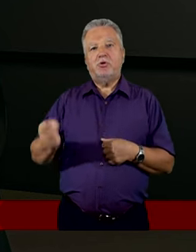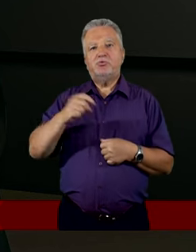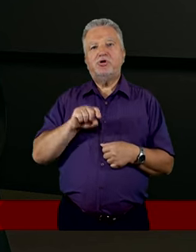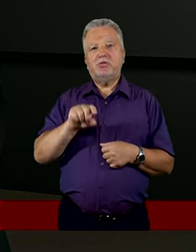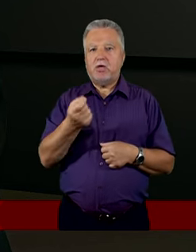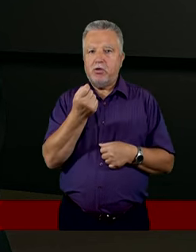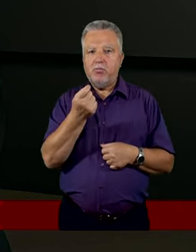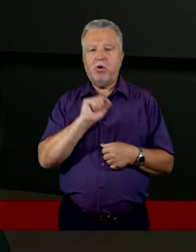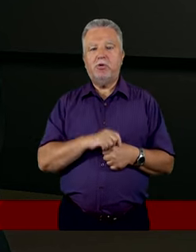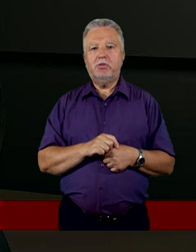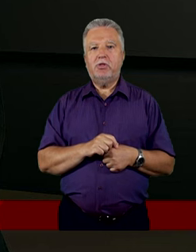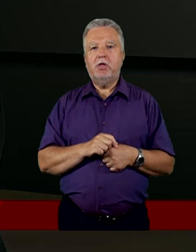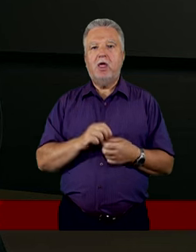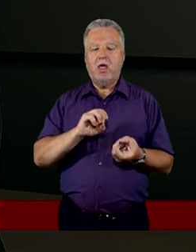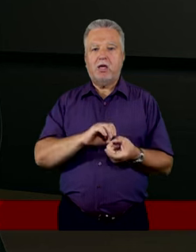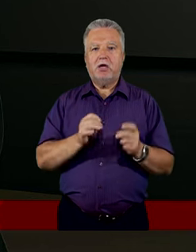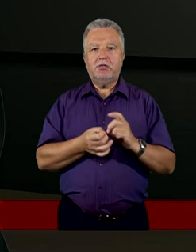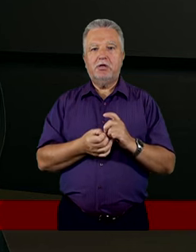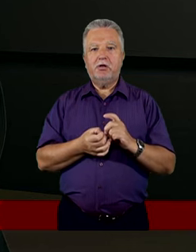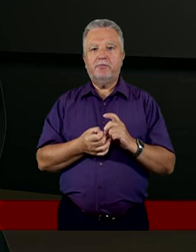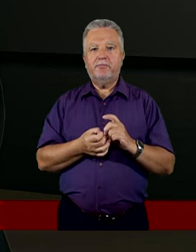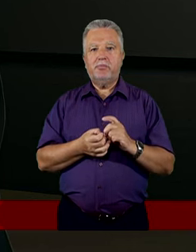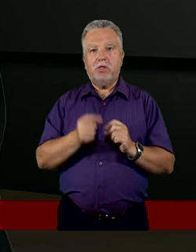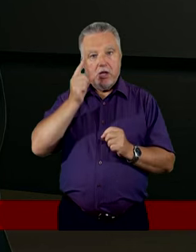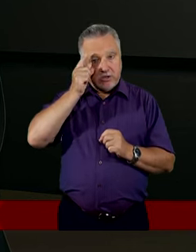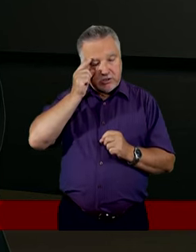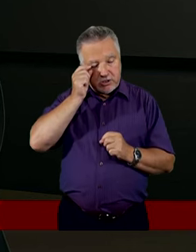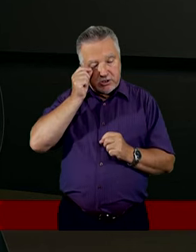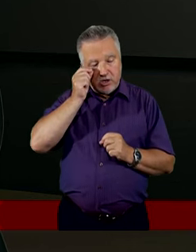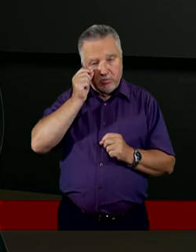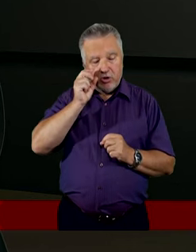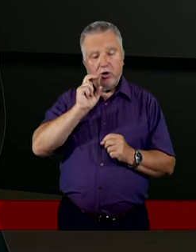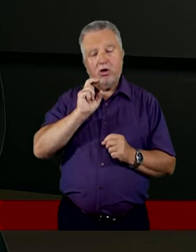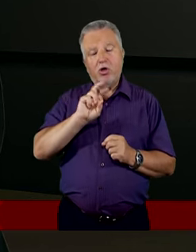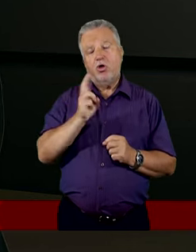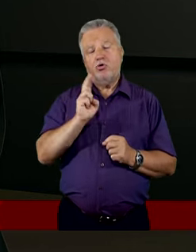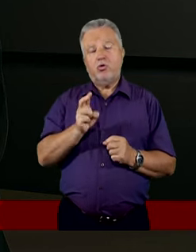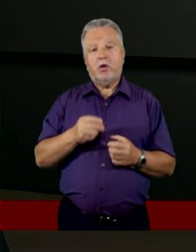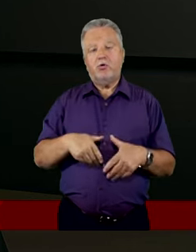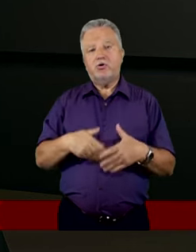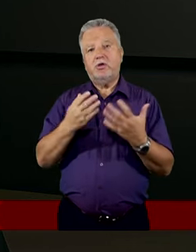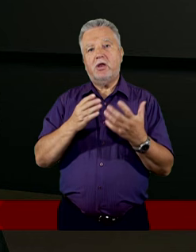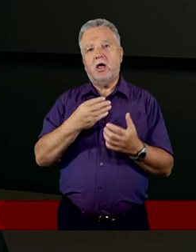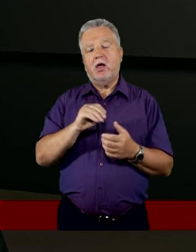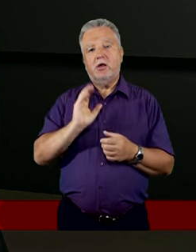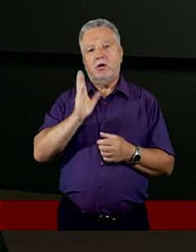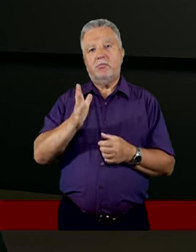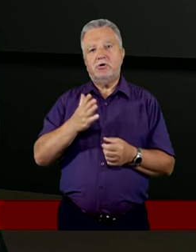może przyjść taki moment, kiedy zaśniemy, bo któregoś dnia na przykład nie będziemy